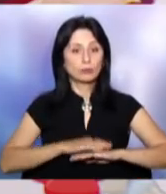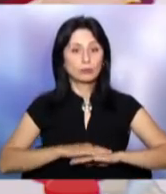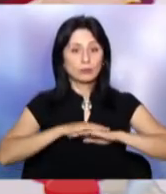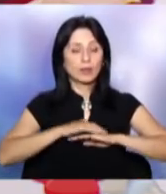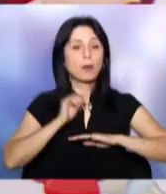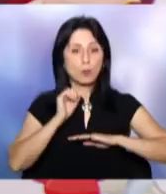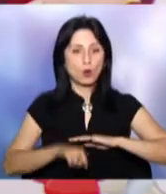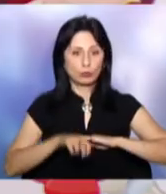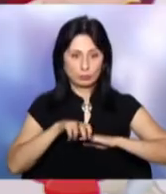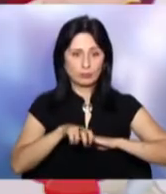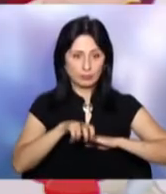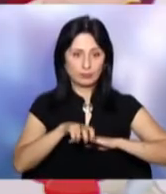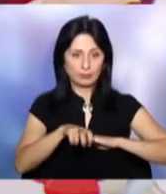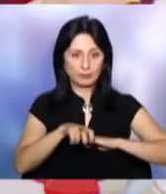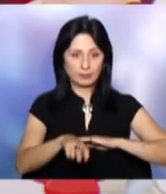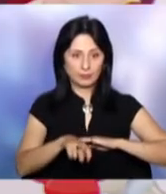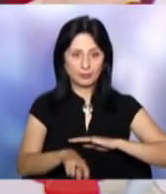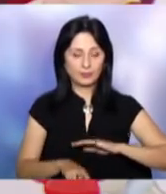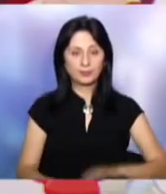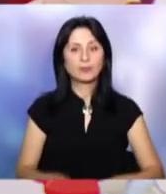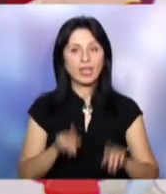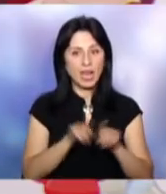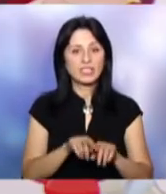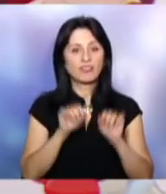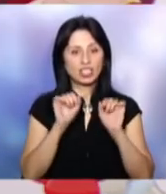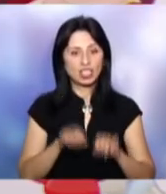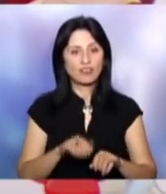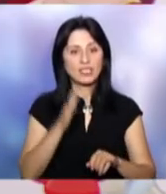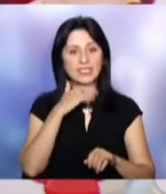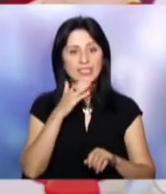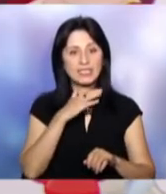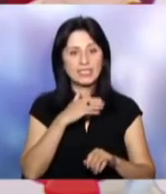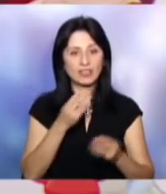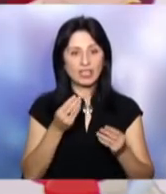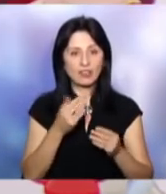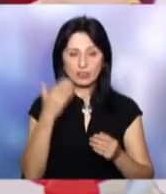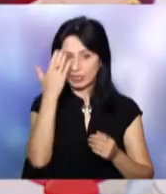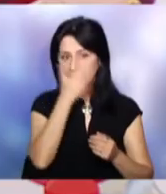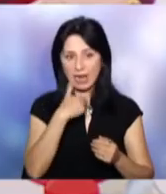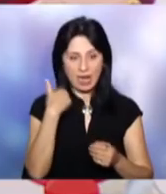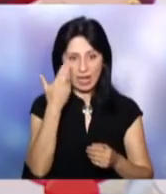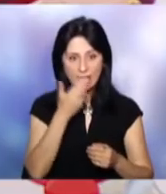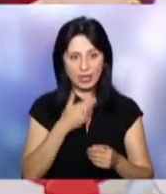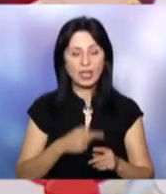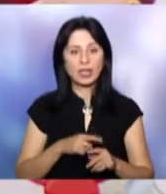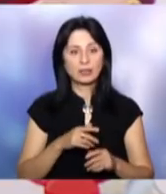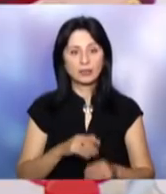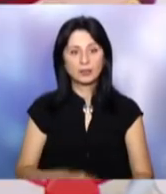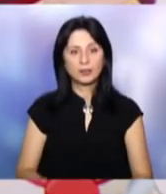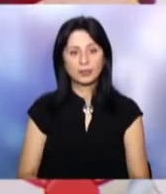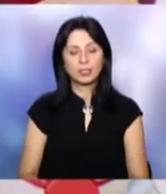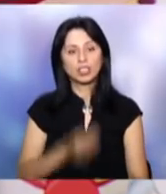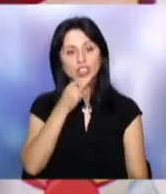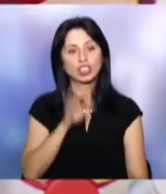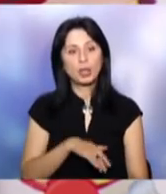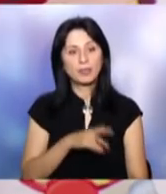თავისუფალი იმისთვის, რომ სუნთქვა იყოს ადვილი. ასევე შეგვიძლია, რომ წყლი და ისველოთ სახე ესეთ შემთხვევაში.